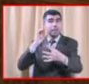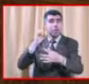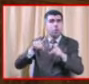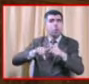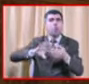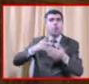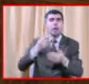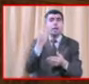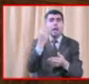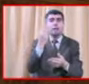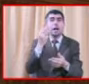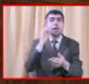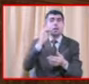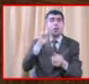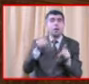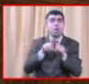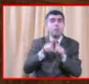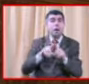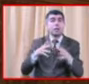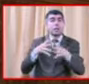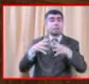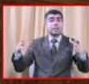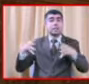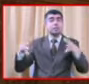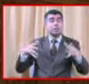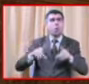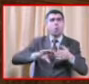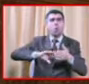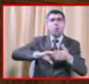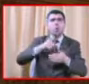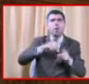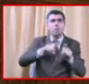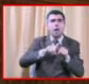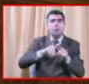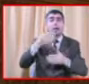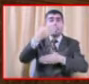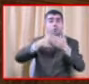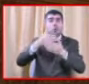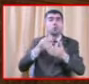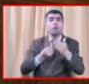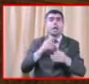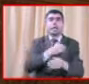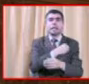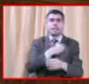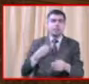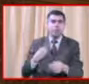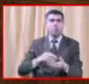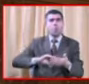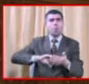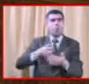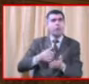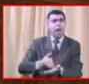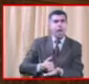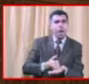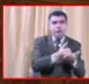فيه 3 قاعات العمليات فيه جميع التخصصات، يعني جميع مستشفى بمعنى الكلمه بالاطر الطبي ديالو والشبه الطبيه،